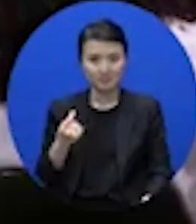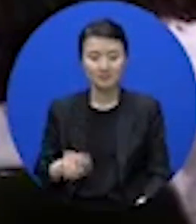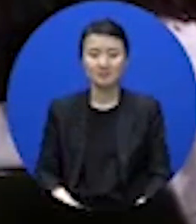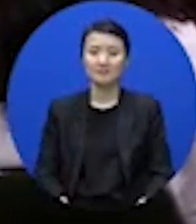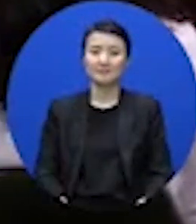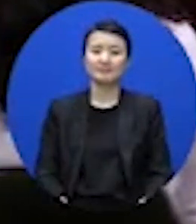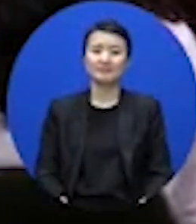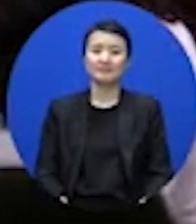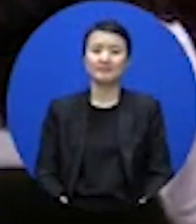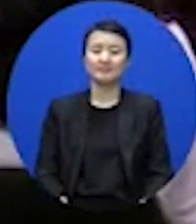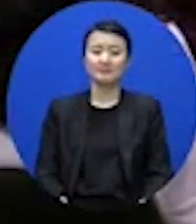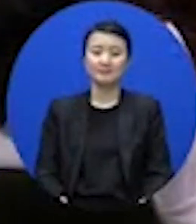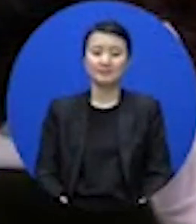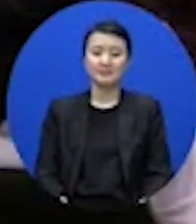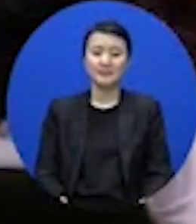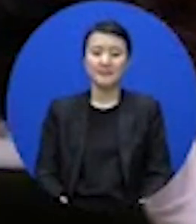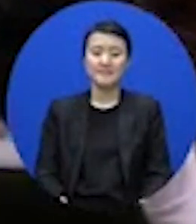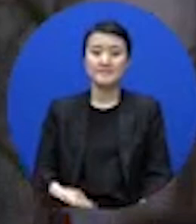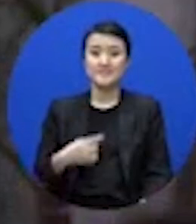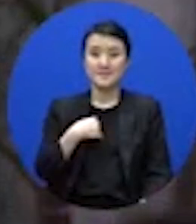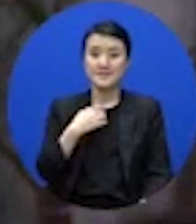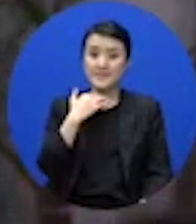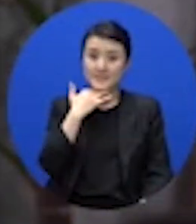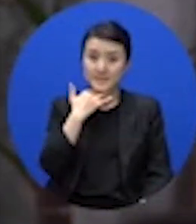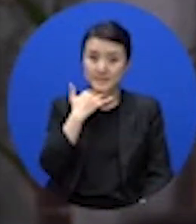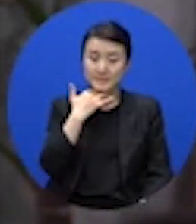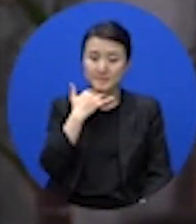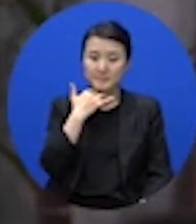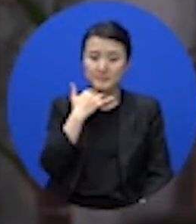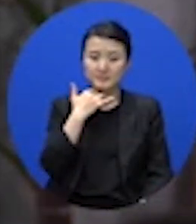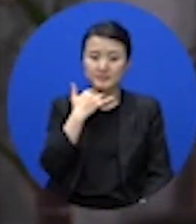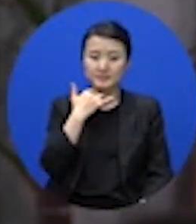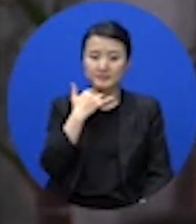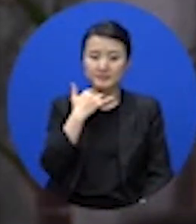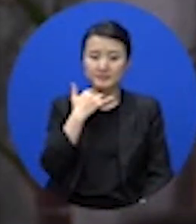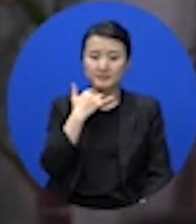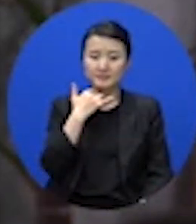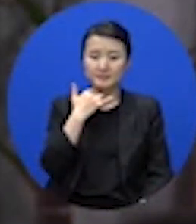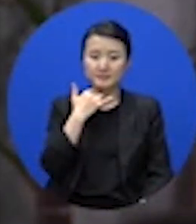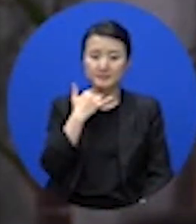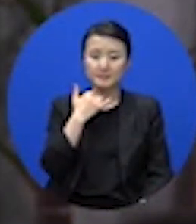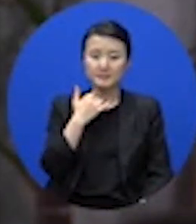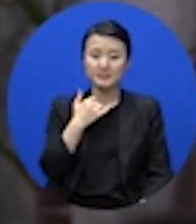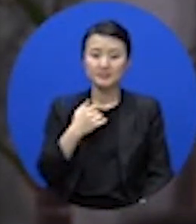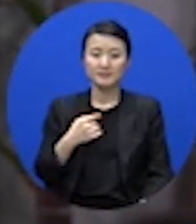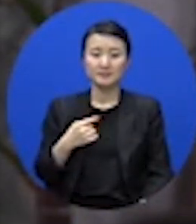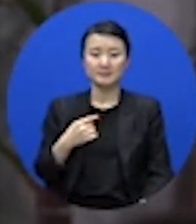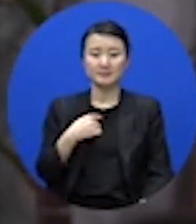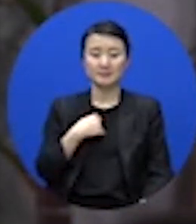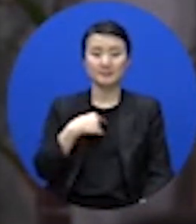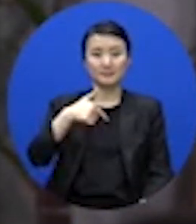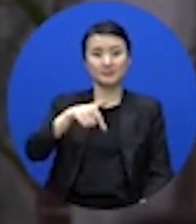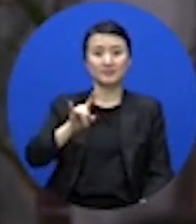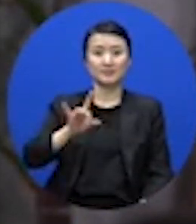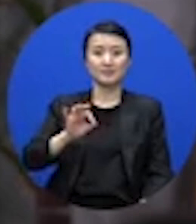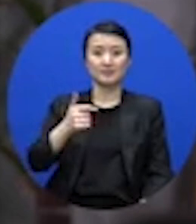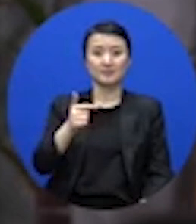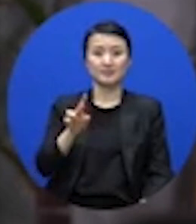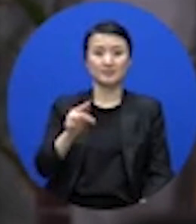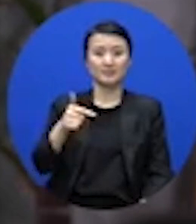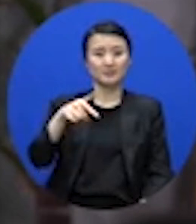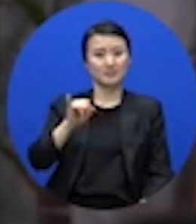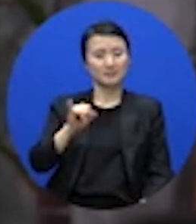거예요. 그렇다 보면 지금 나이가 이제 참 저는 갱년기를 나쁘게 생각하지